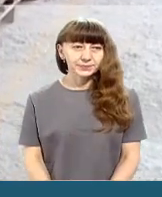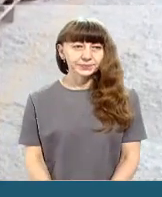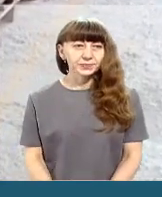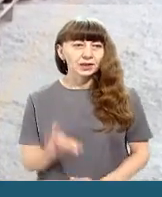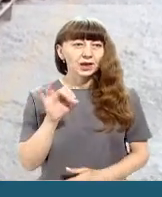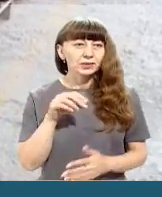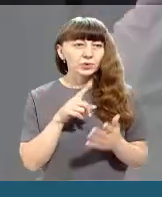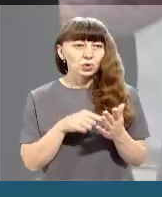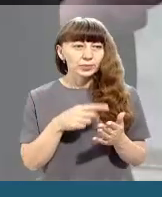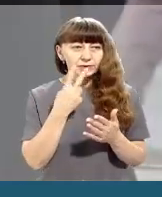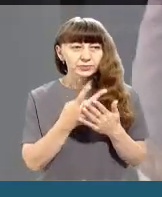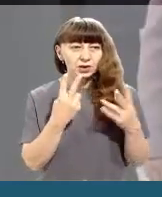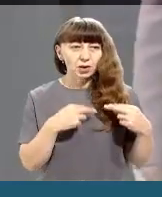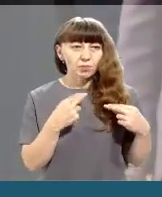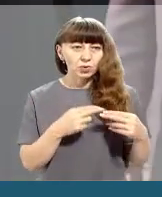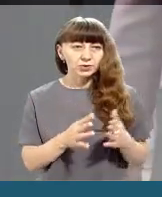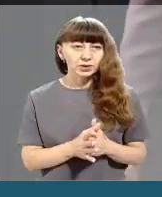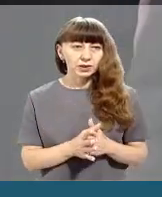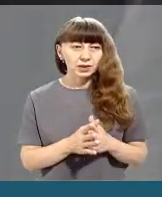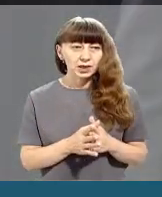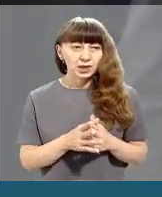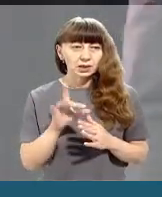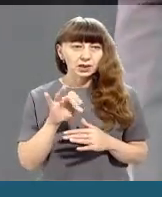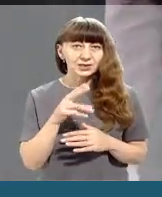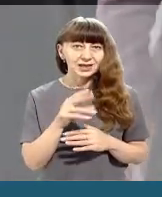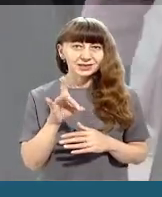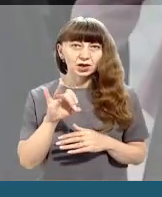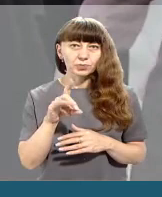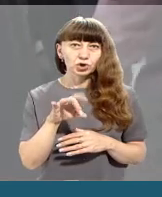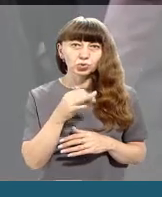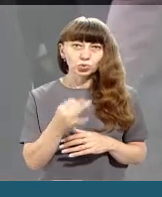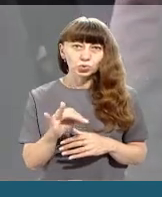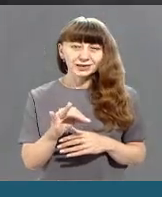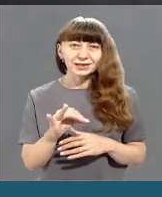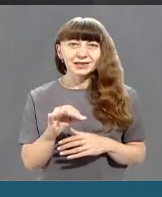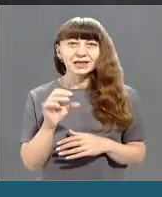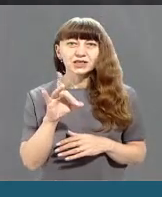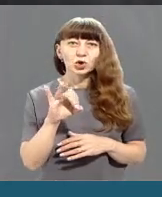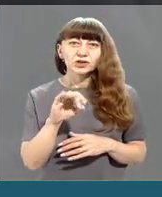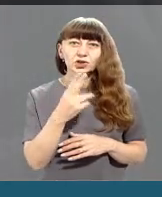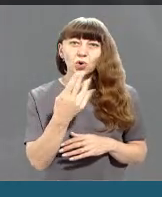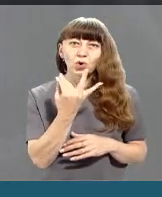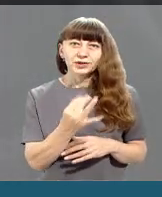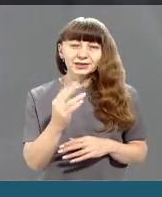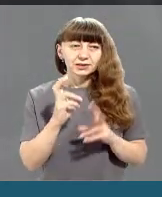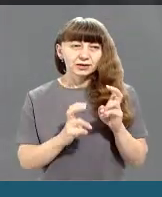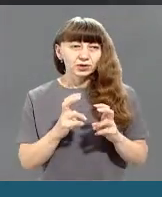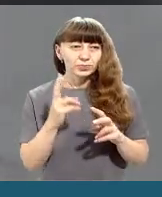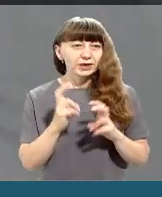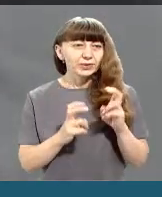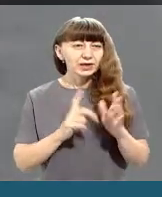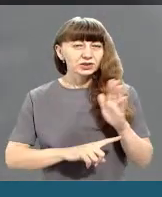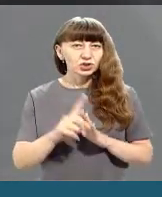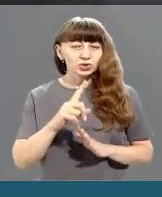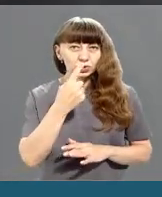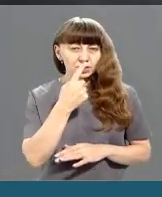арматура оқшаулағыш зауытының жұмыс барысымен де танысты. Жұмысын бастағанда көп уақыт өте қоймаған кәсіпорын нарықта танымал болып үлгерген. Осыған дейін ол